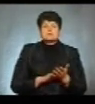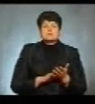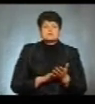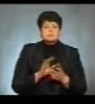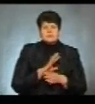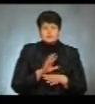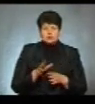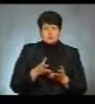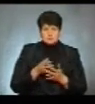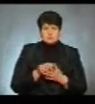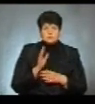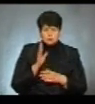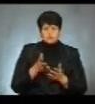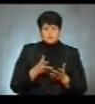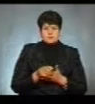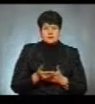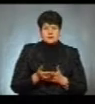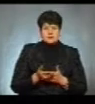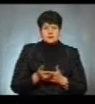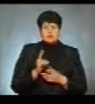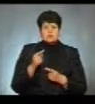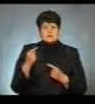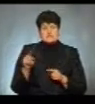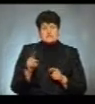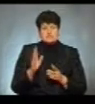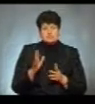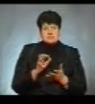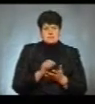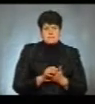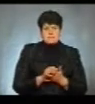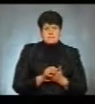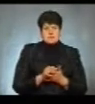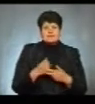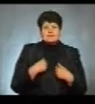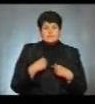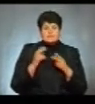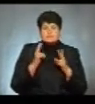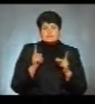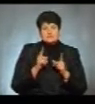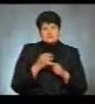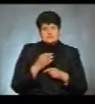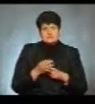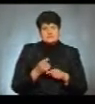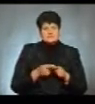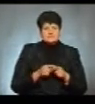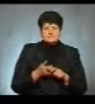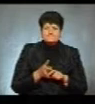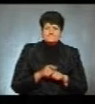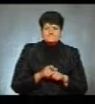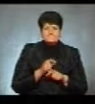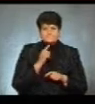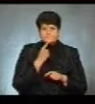будемо платити, ми ж будемо платити. Будете. Але хтось інший, можливо, буде займатися. Я не знаю, що вам сказати. Це дуже таке